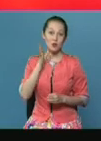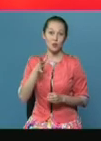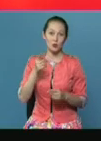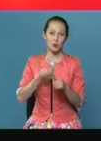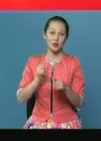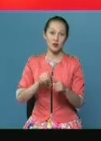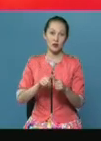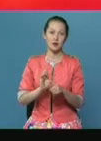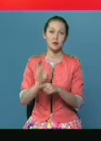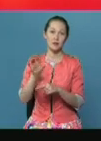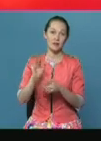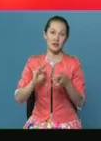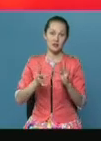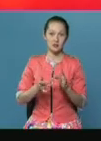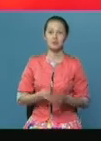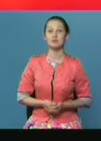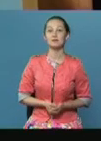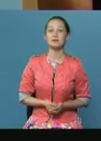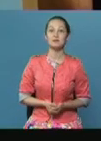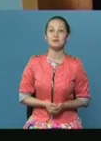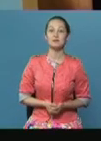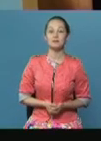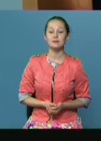вузах, узнали наши корреспонденты.